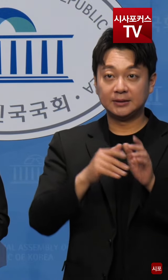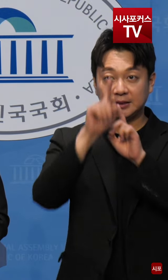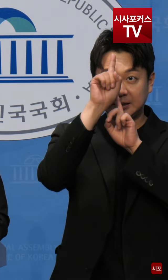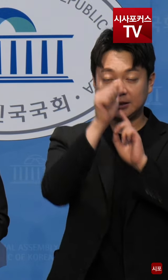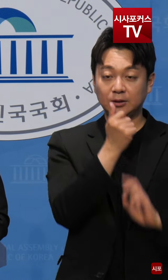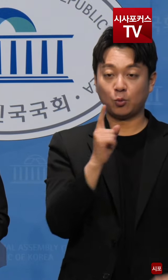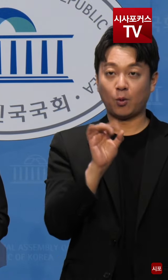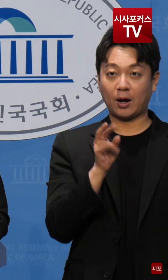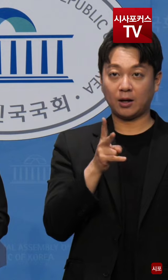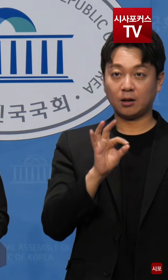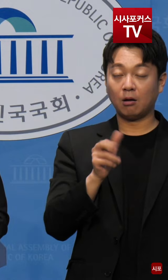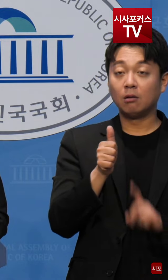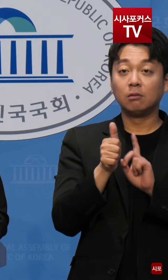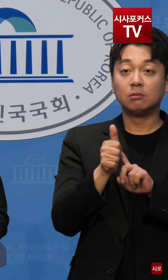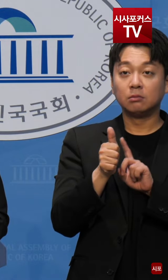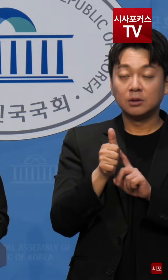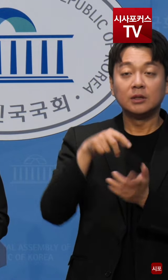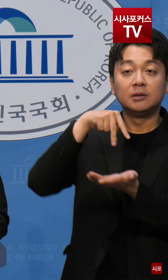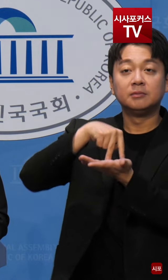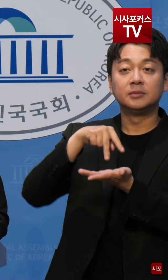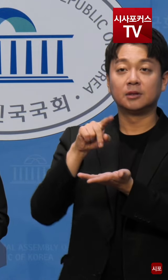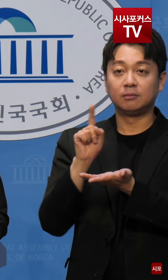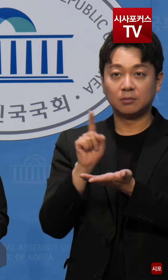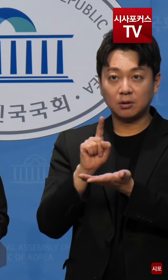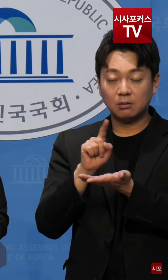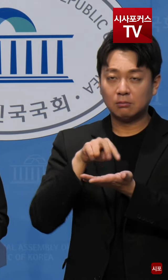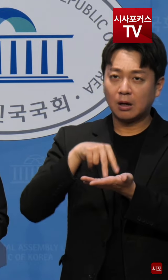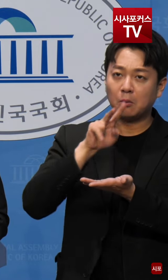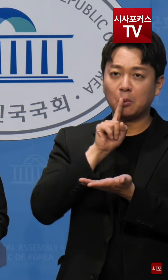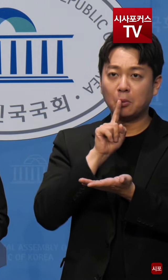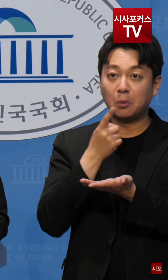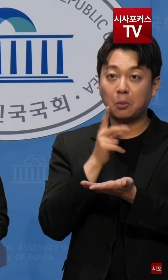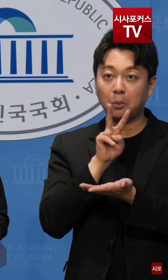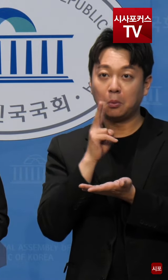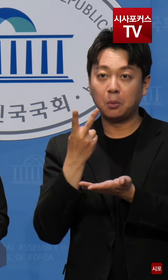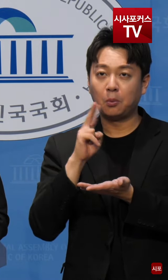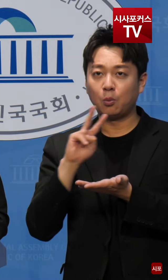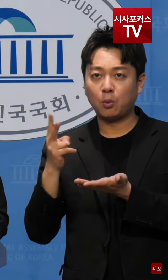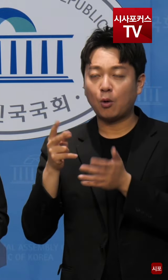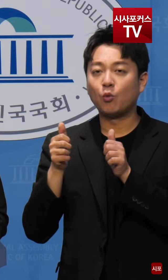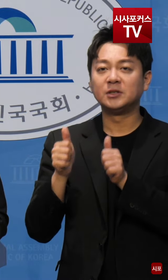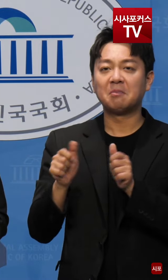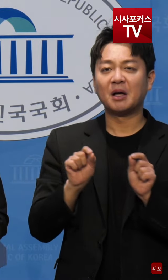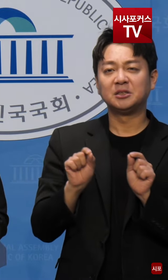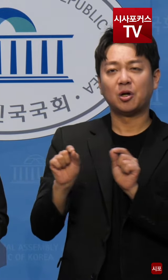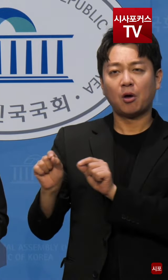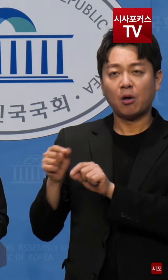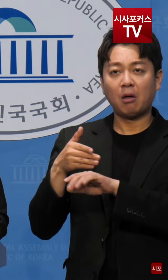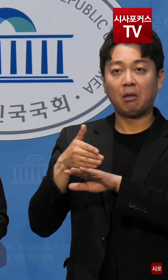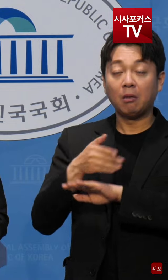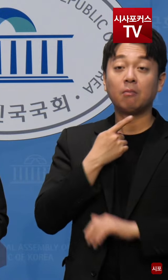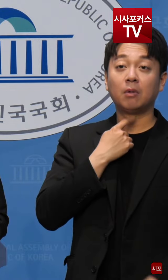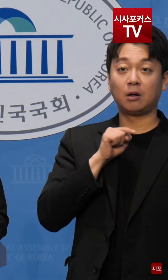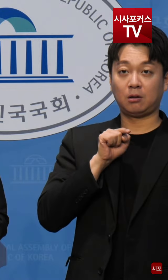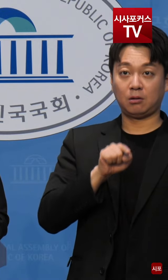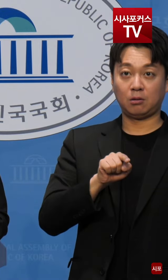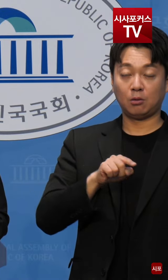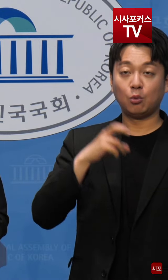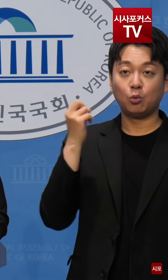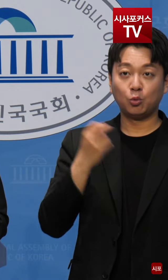부지사 측은 숱한 말바꾸기와 재판 지연 시도, 급기야 근거도